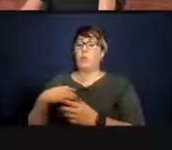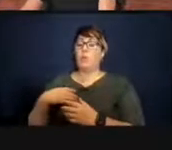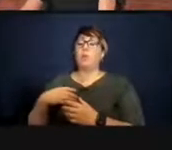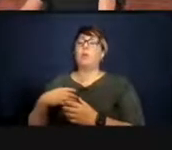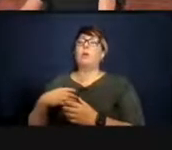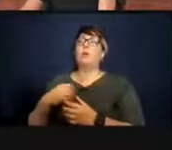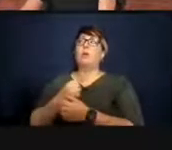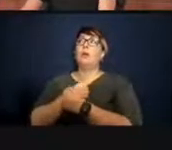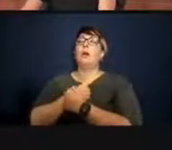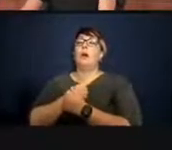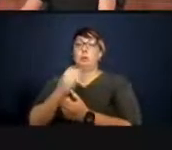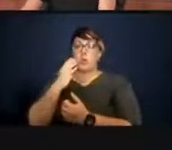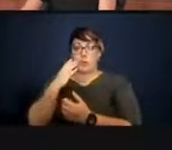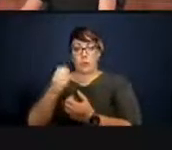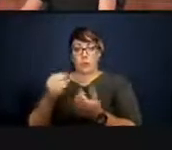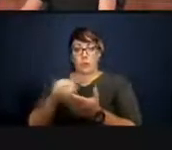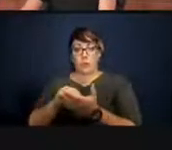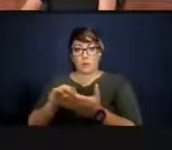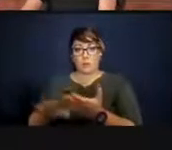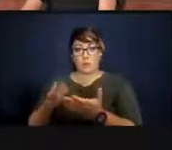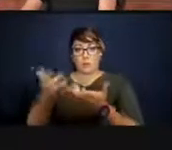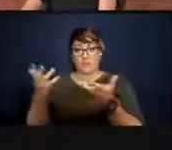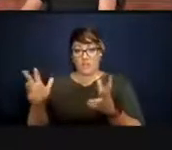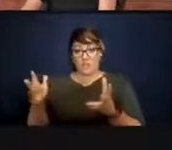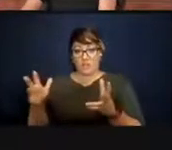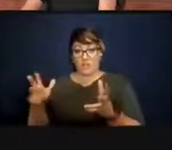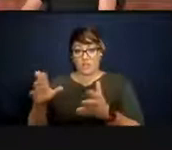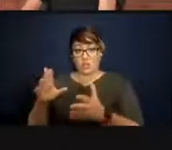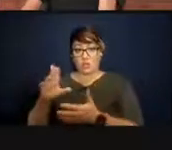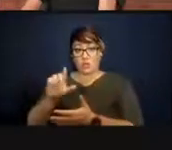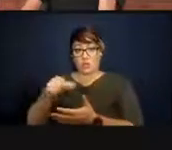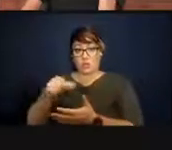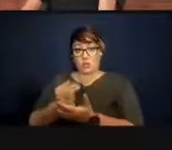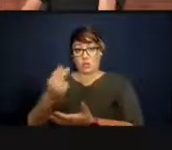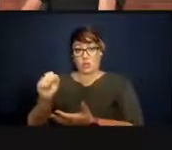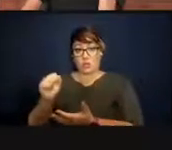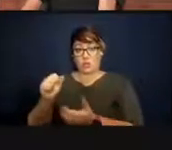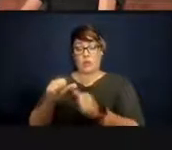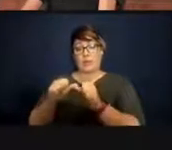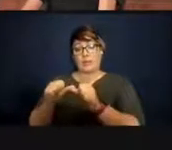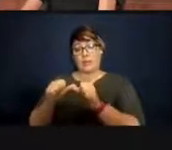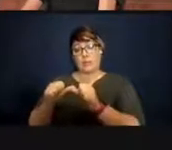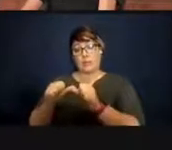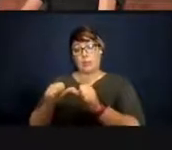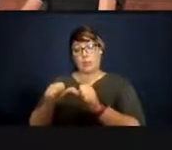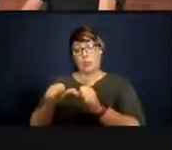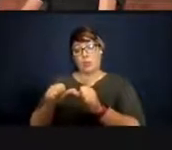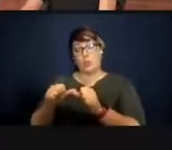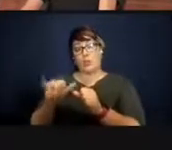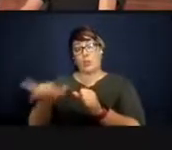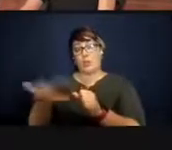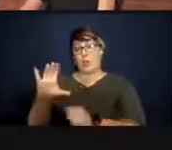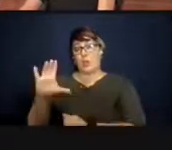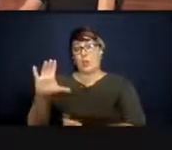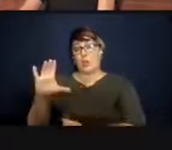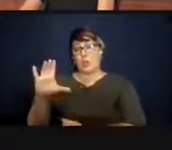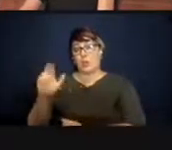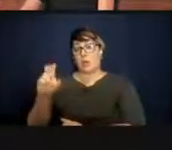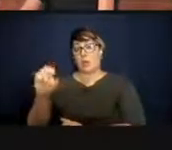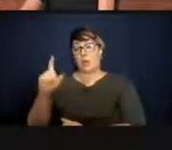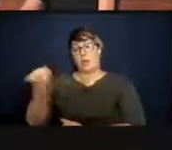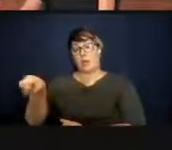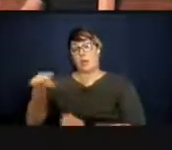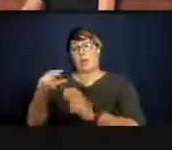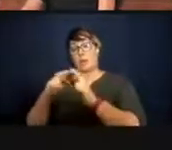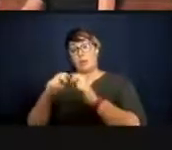tungependa kujua ni wanafunzi wangapi wanatoka katika shule zetu za upili na